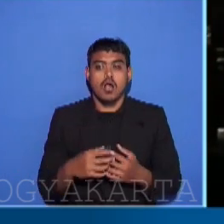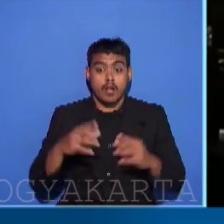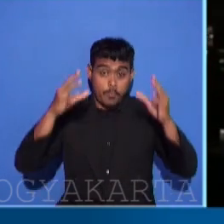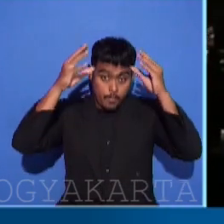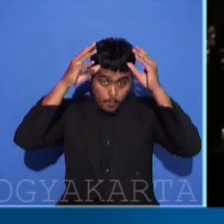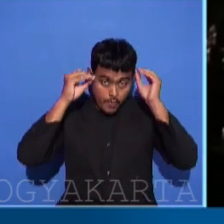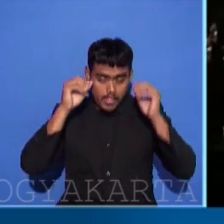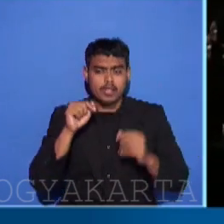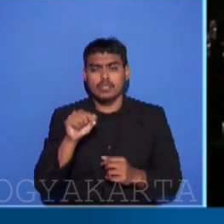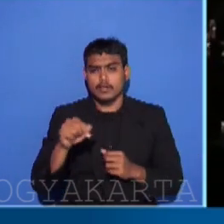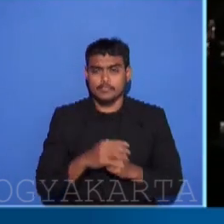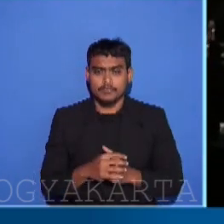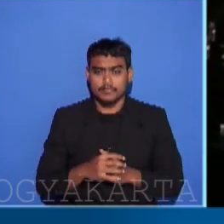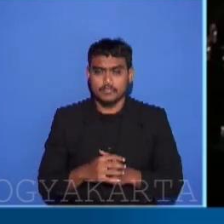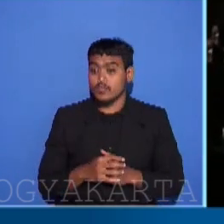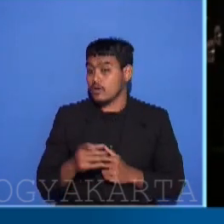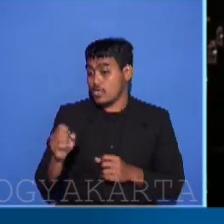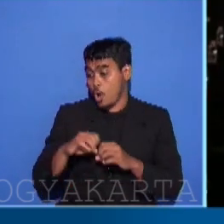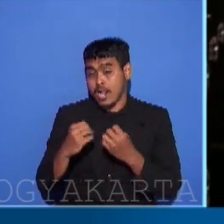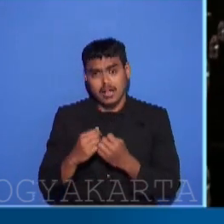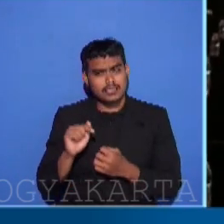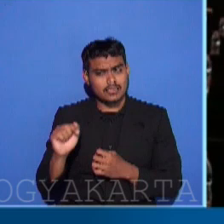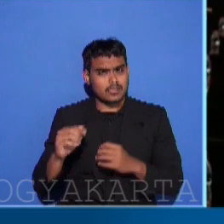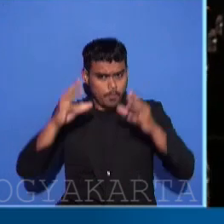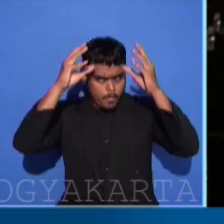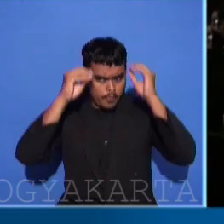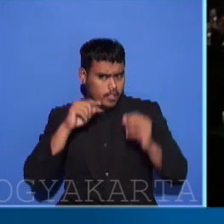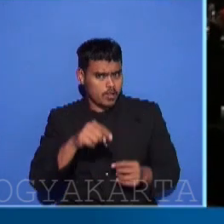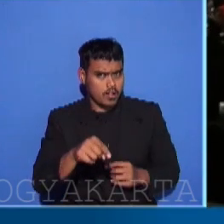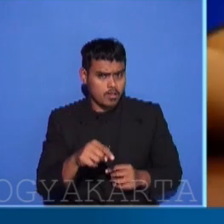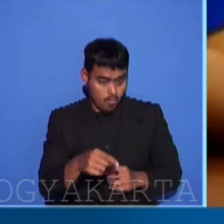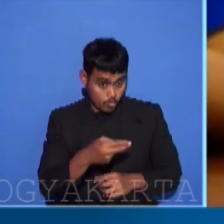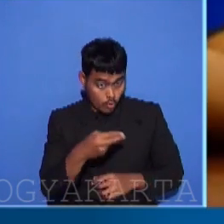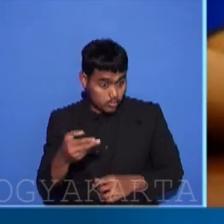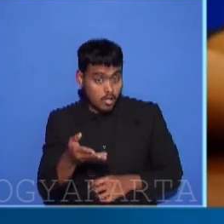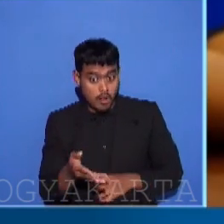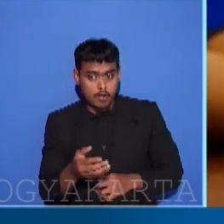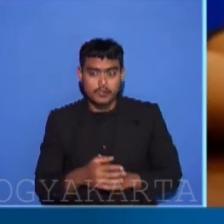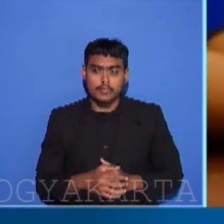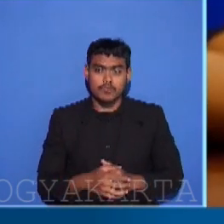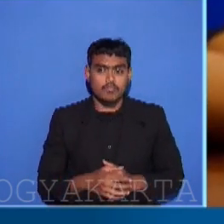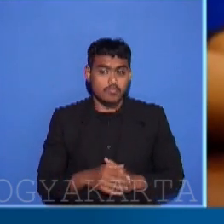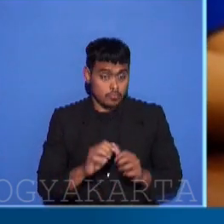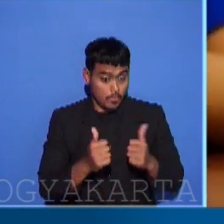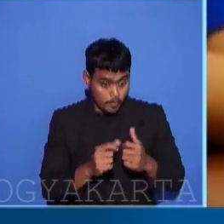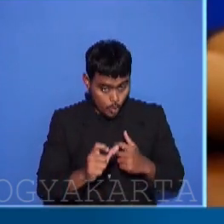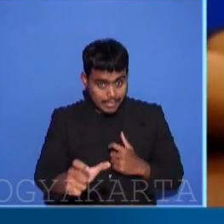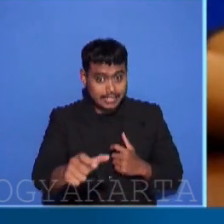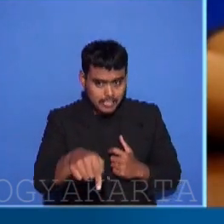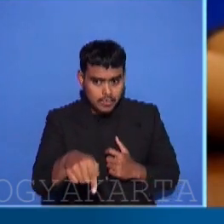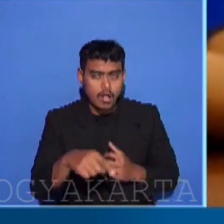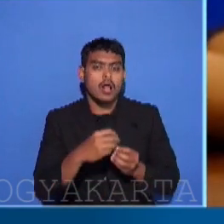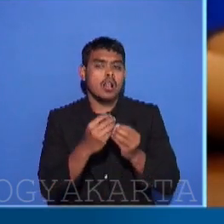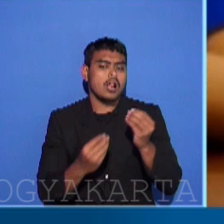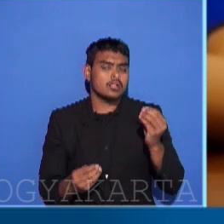asosiasi institusi pendidikan nurse Indonesia Sebagai penyelenggara pendidikan akan terus menyiapkan lulusan yang dapat